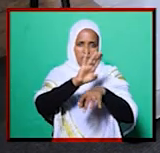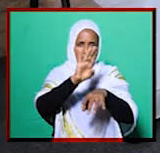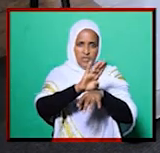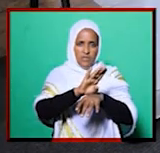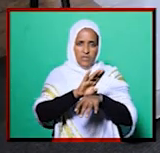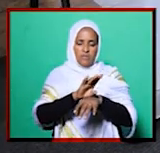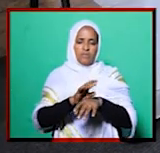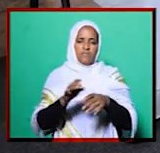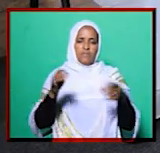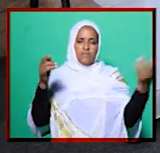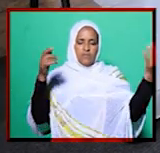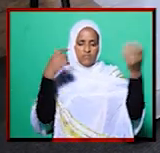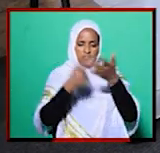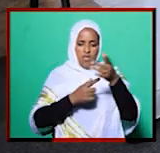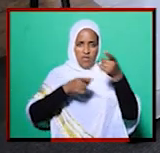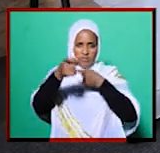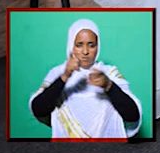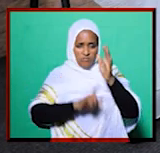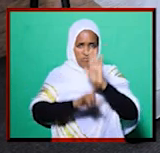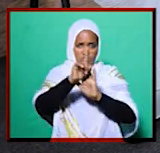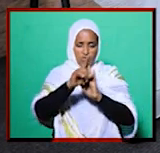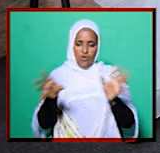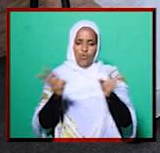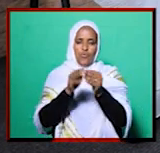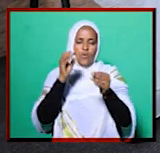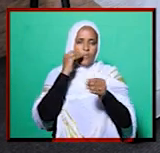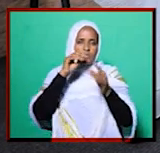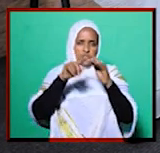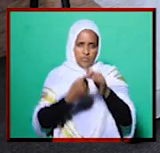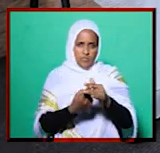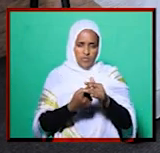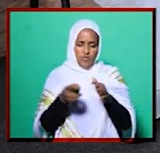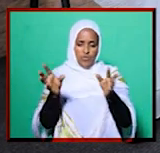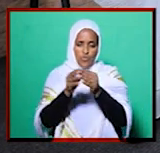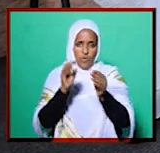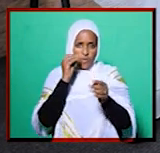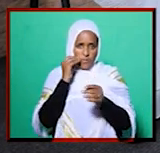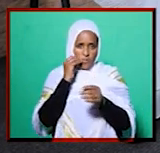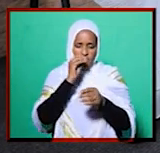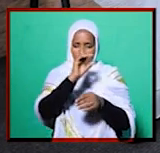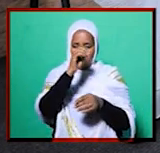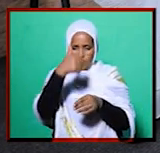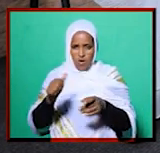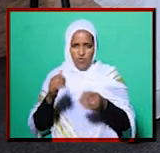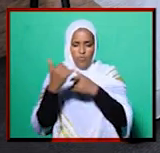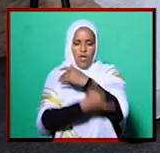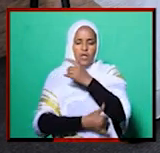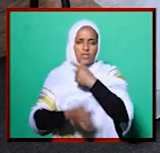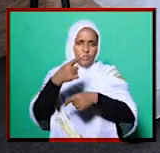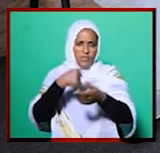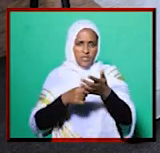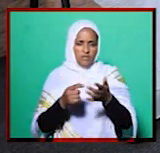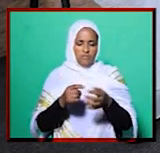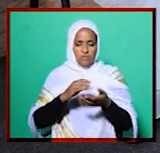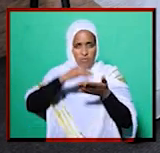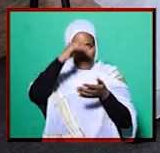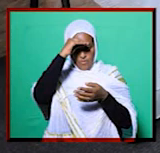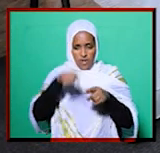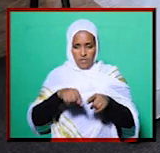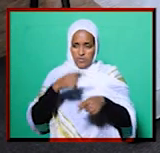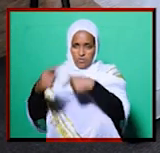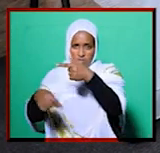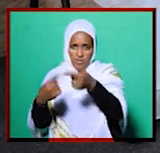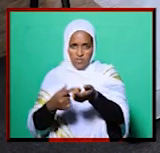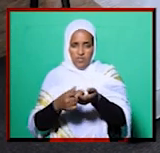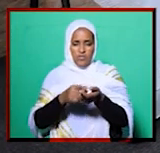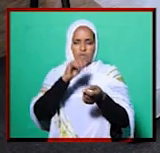ቤተ ክርስቲያን የፓትርያርክነትን አስተዳደር የምታስተምረው ከጉባኤ ቤት ጀምራ ነው። ከጉባኤ ቤት ይሁን ከየትም ሀገር ይመጣል መምሩ። ቅኔ ለመማር አንተ አሁን